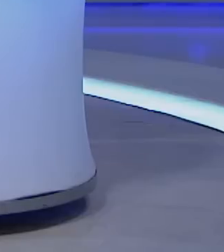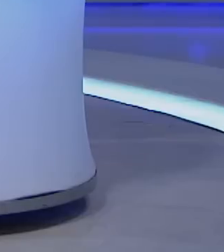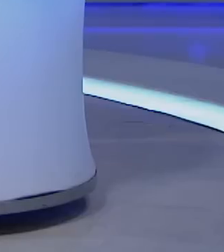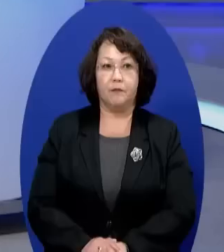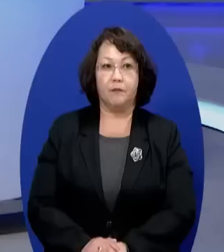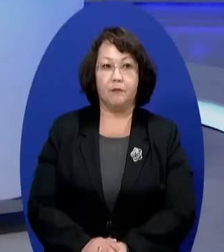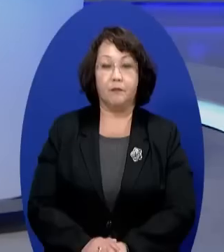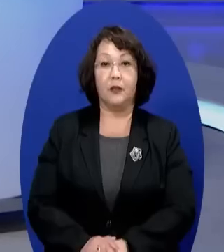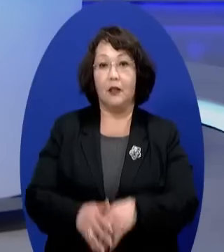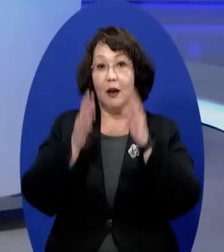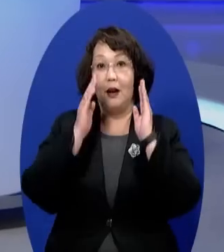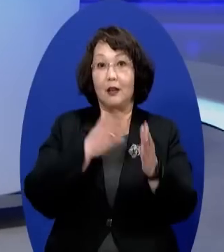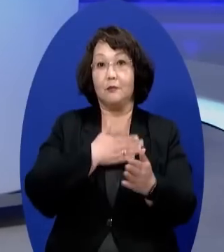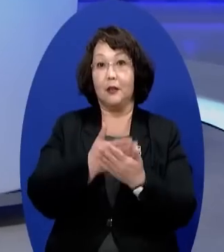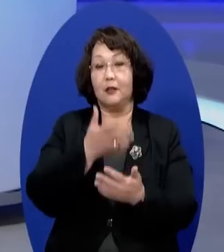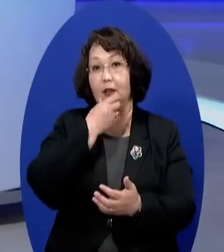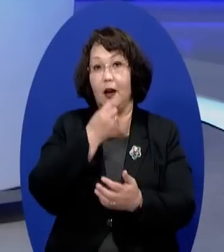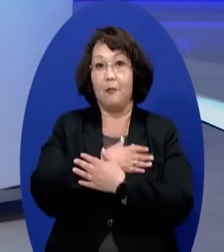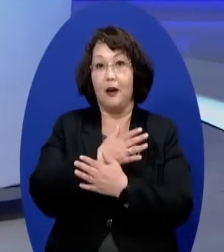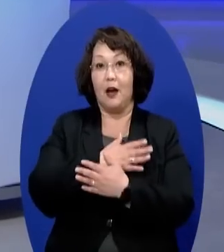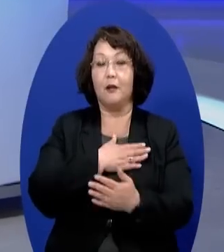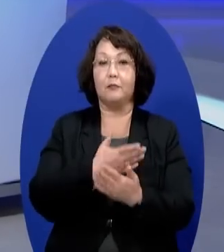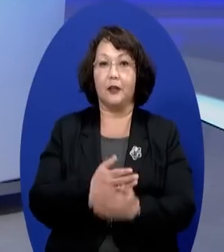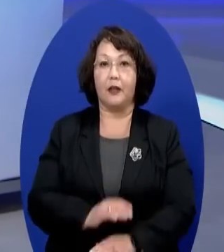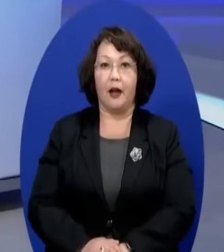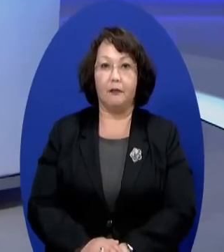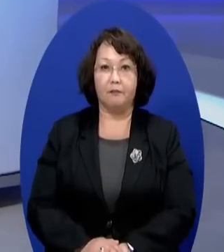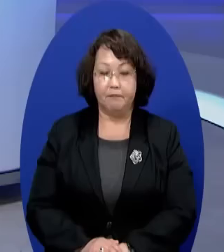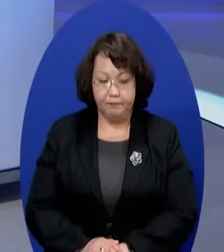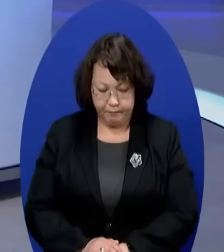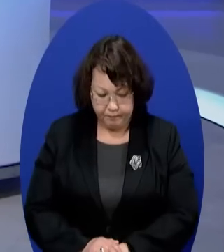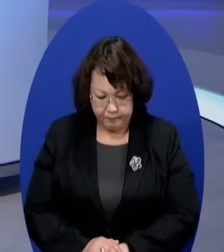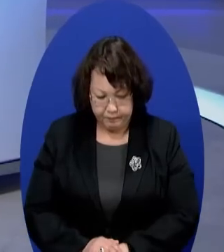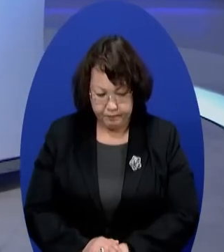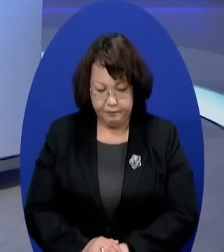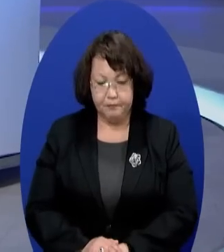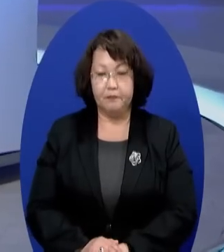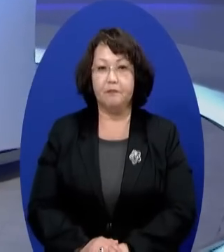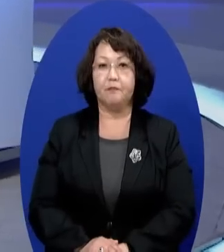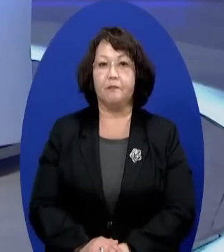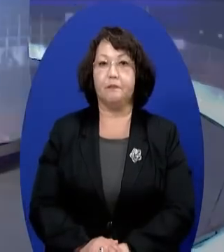Бид тахын цаг үрд мэдээллийн хөтөлбөрийн энэ өдрийн дугаарыг хүргэлээ. Анхаарлаа хандуулсан үзэгч танд баярлалаа.